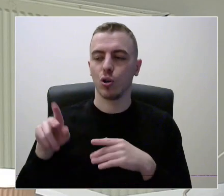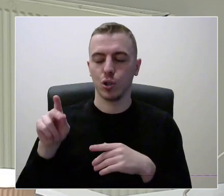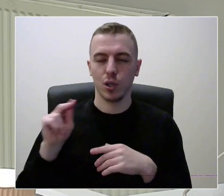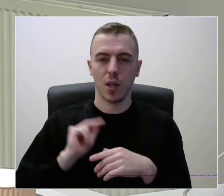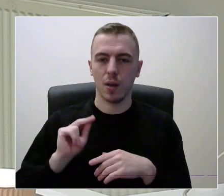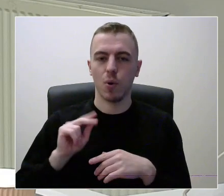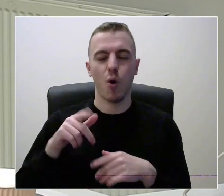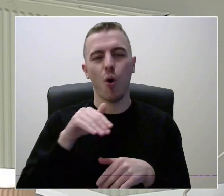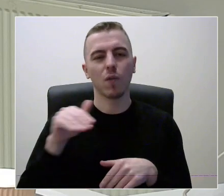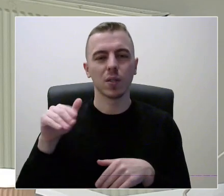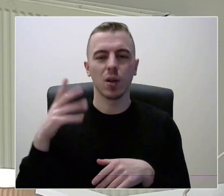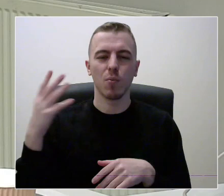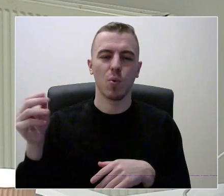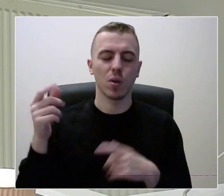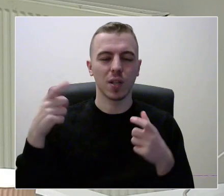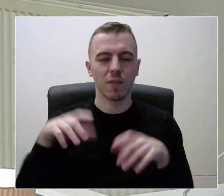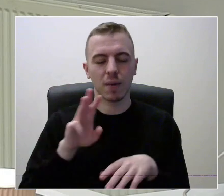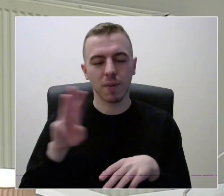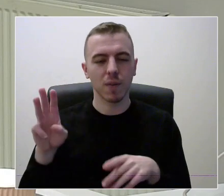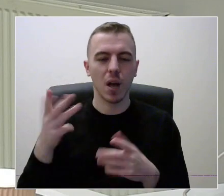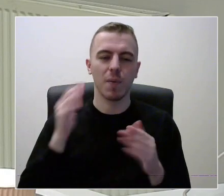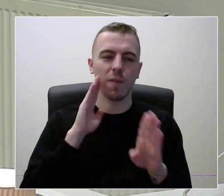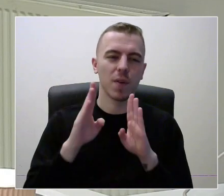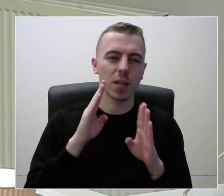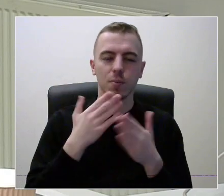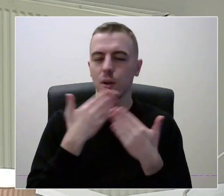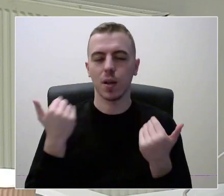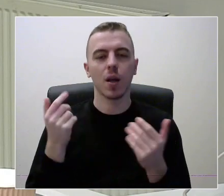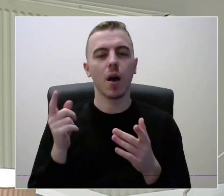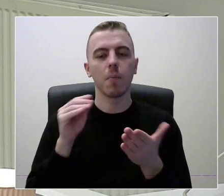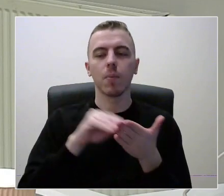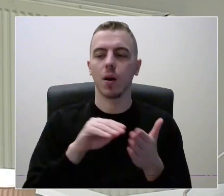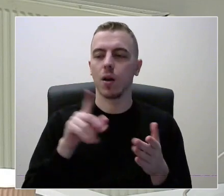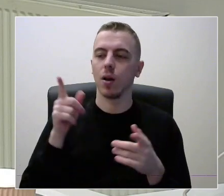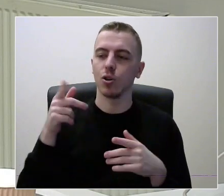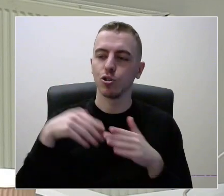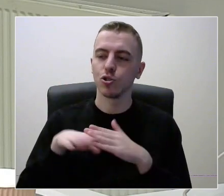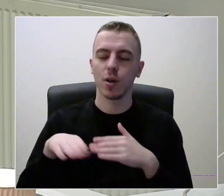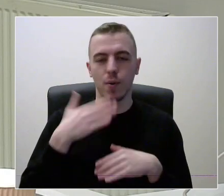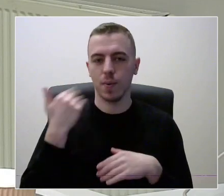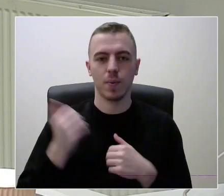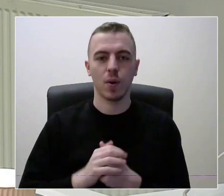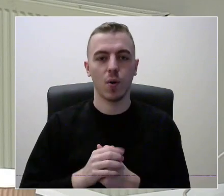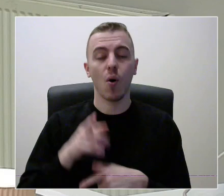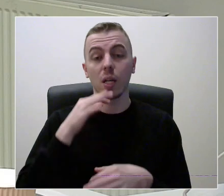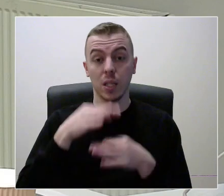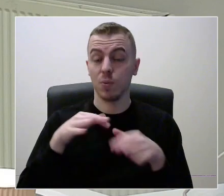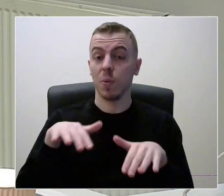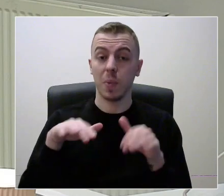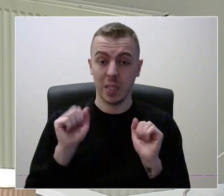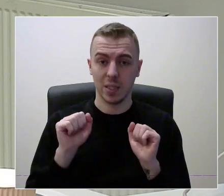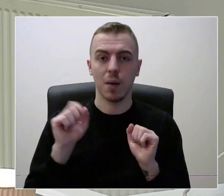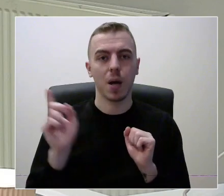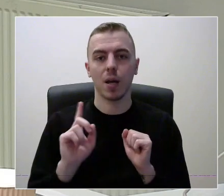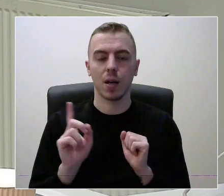jūsų soc tinklo paskyroje, apie tai nebuvo neužsiminta. Ar prisimate atsakomybę dėl